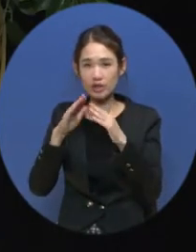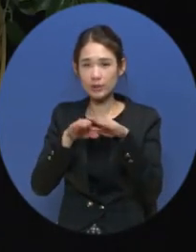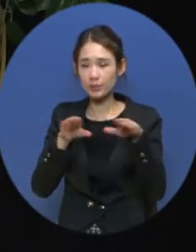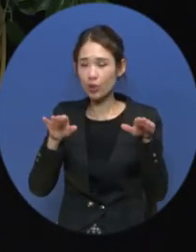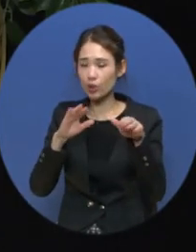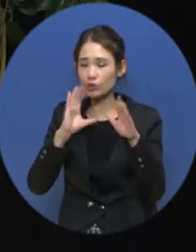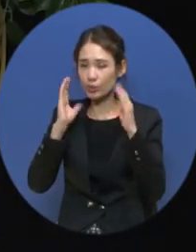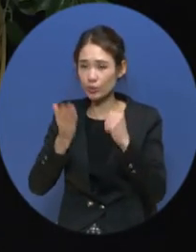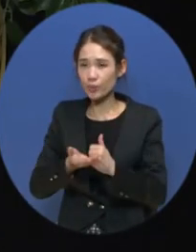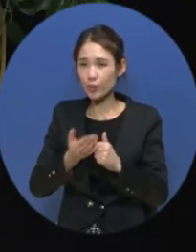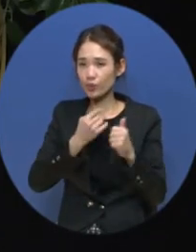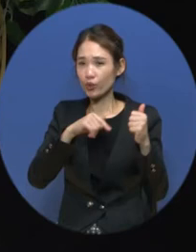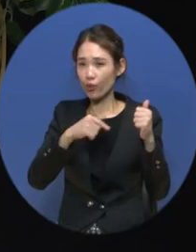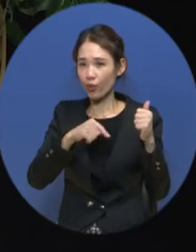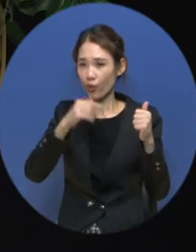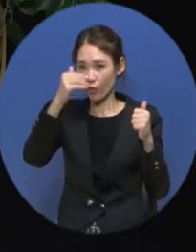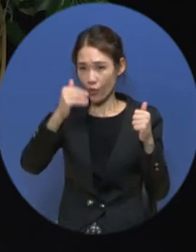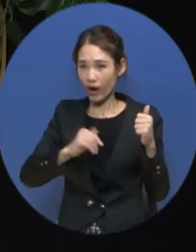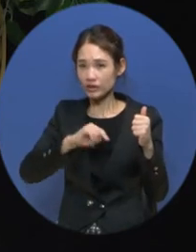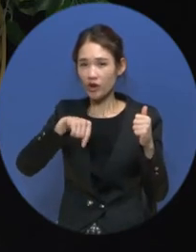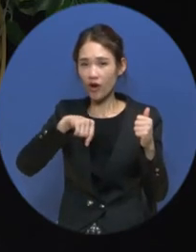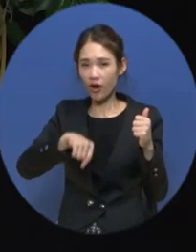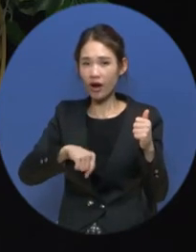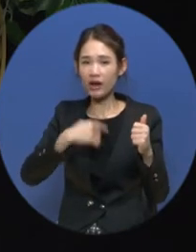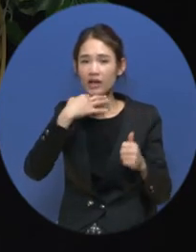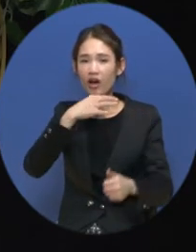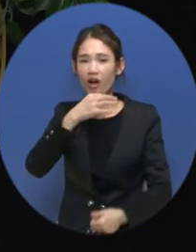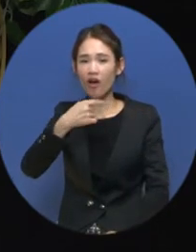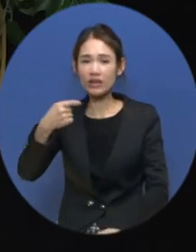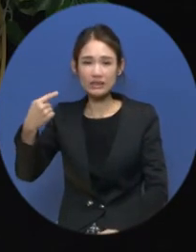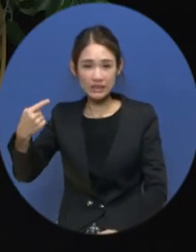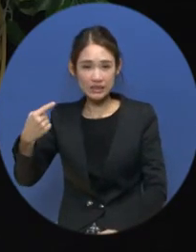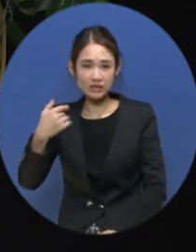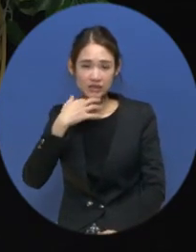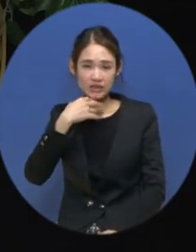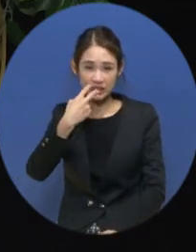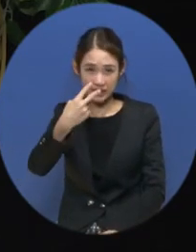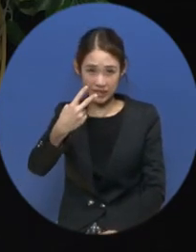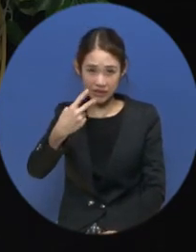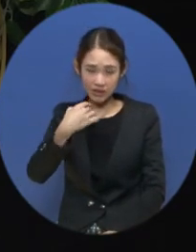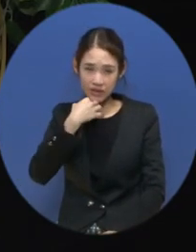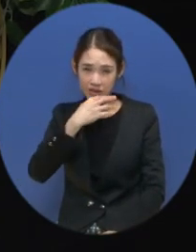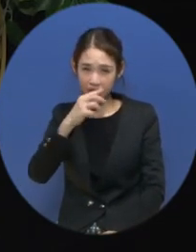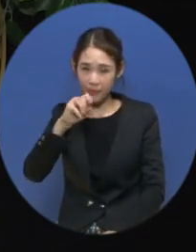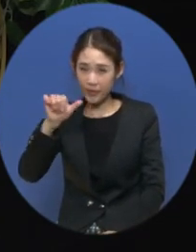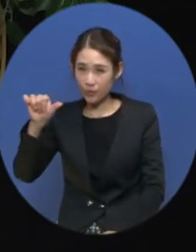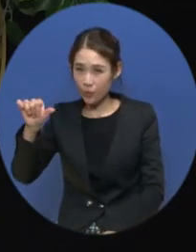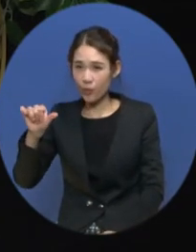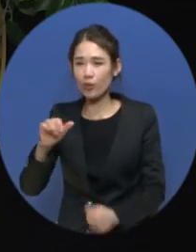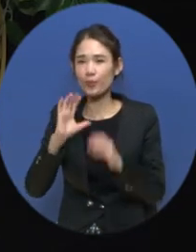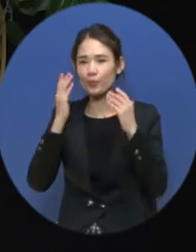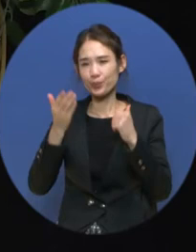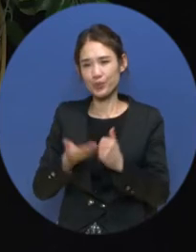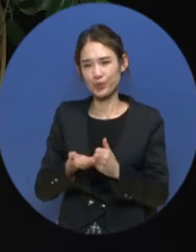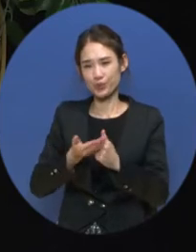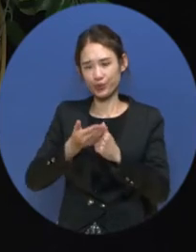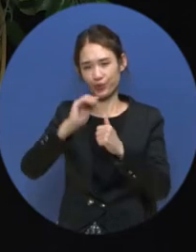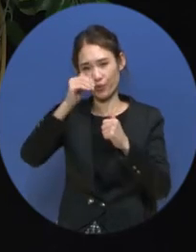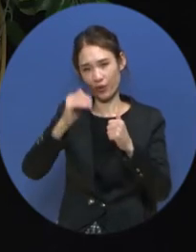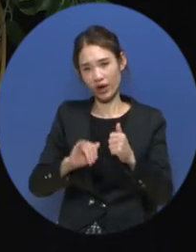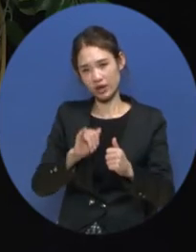보육과정 안에 0-1세 보육과정, 2세 보육과정, 3, 5세 보육과정이 있어요. 이 3,